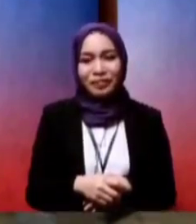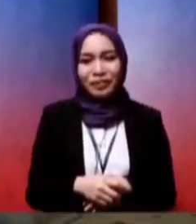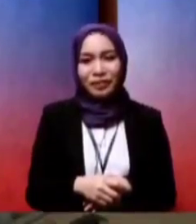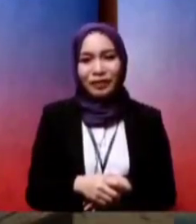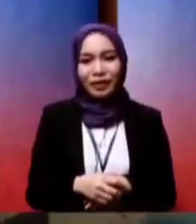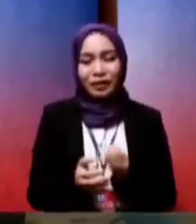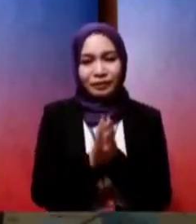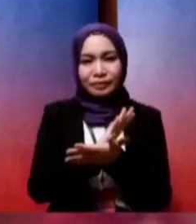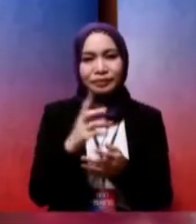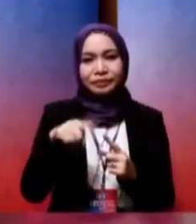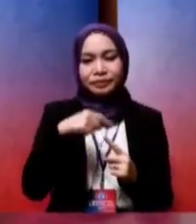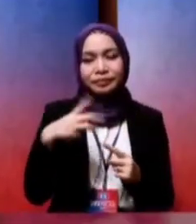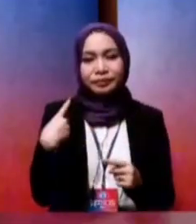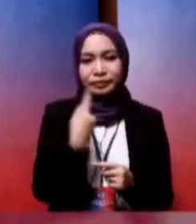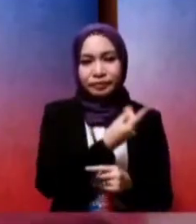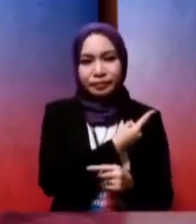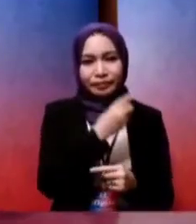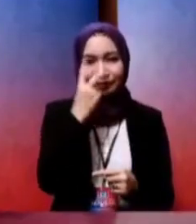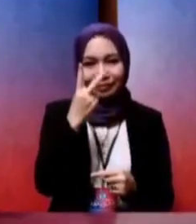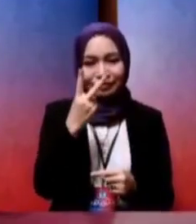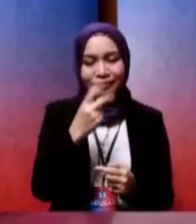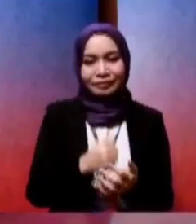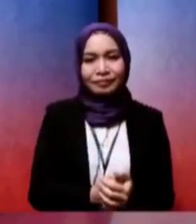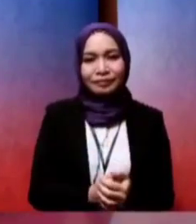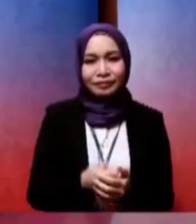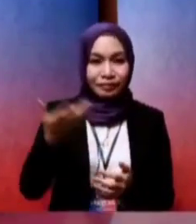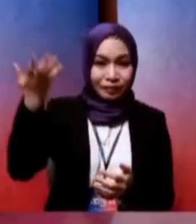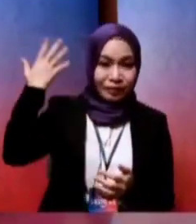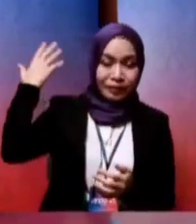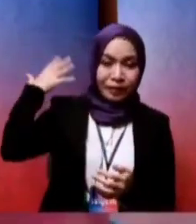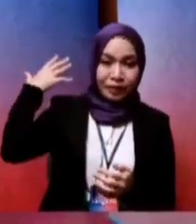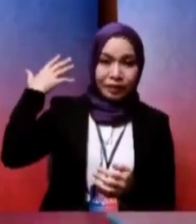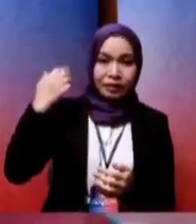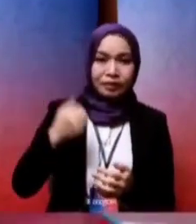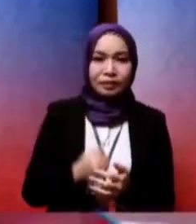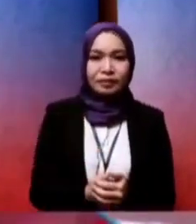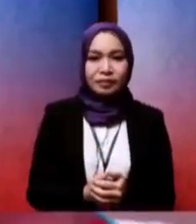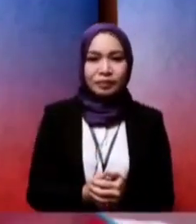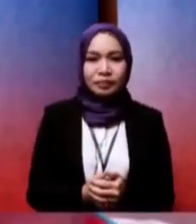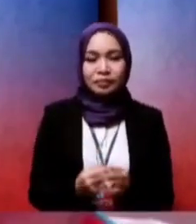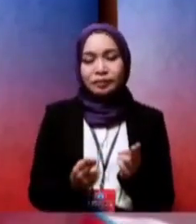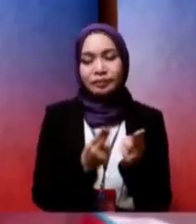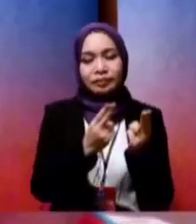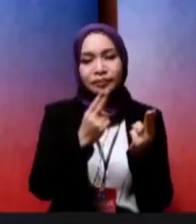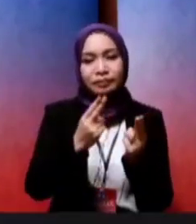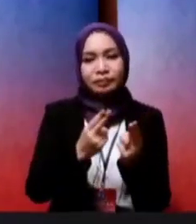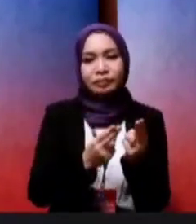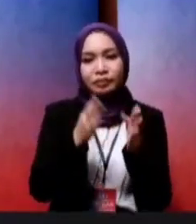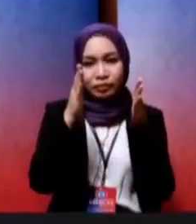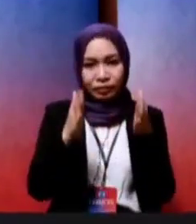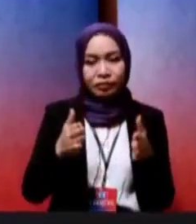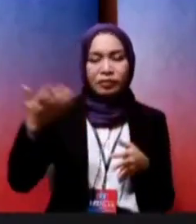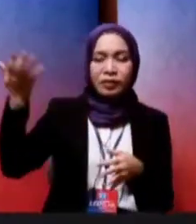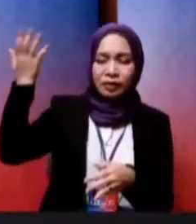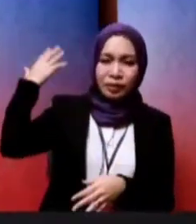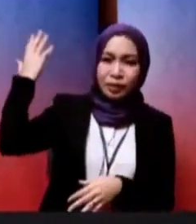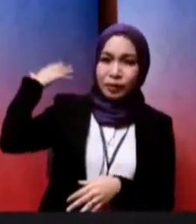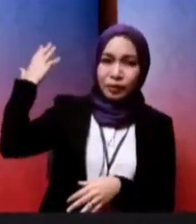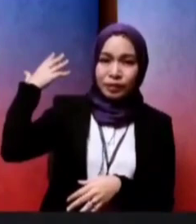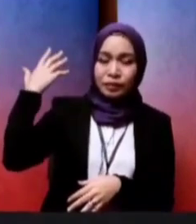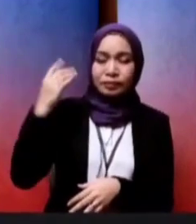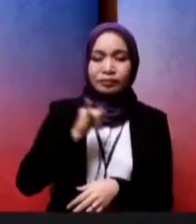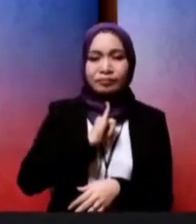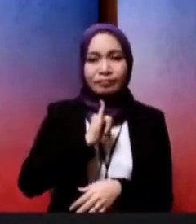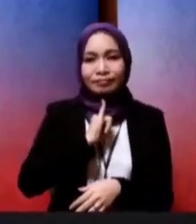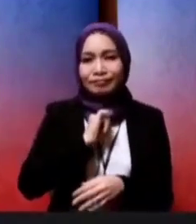jadi bila kita mengimbas kembali pengorbanan saya hari ini sangat terkesan kerana